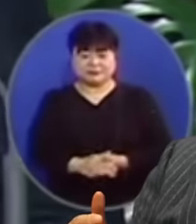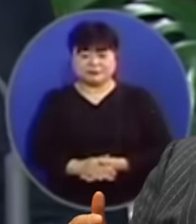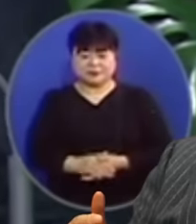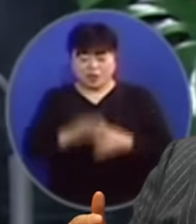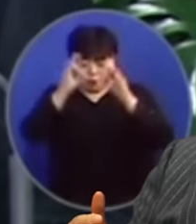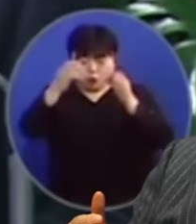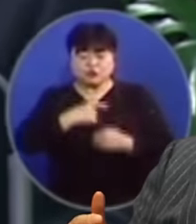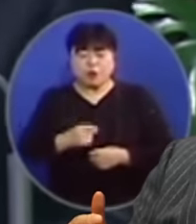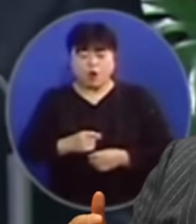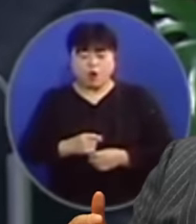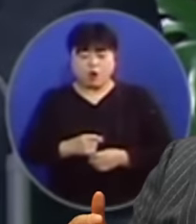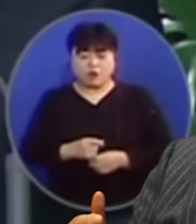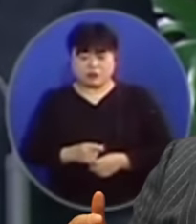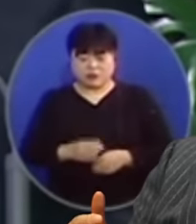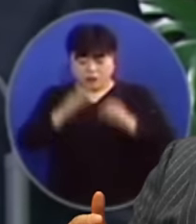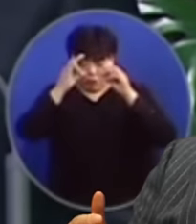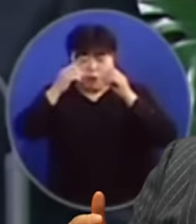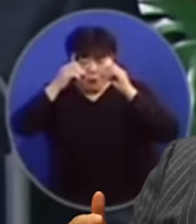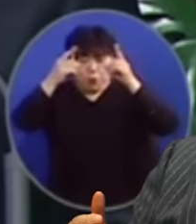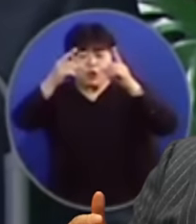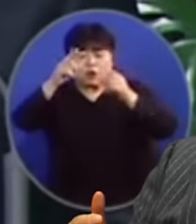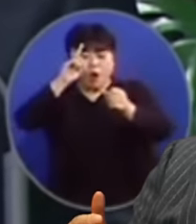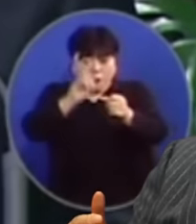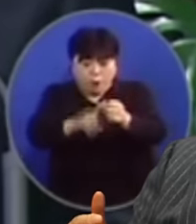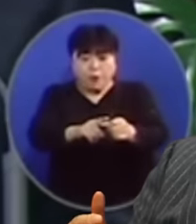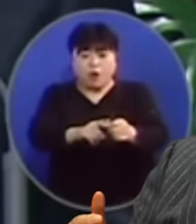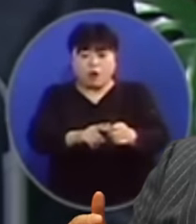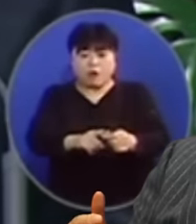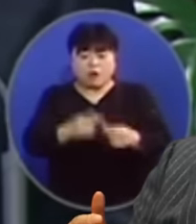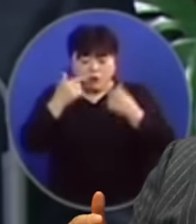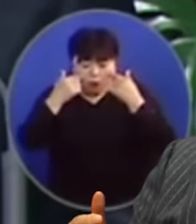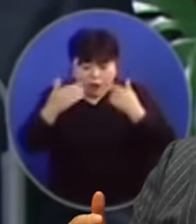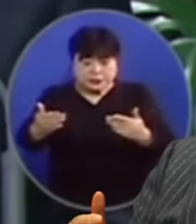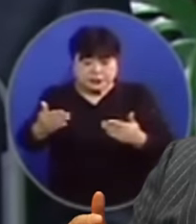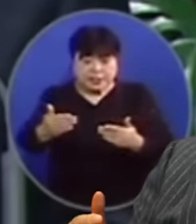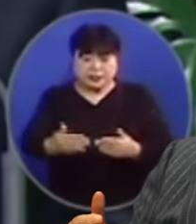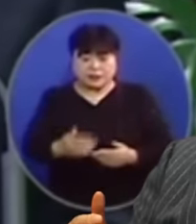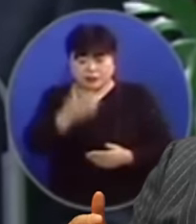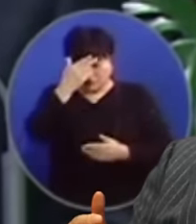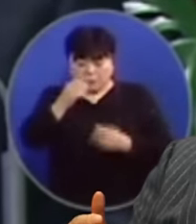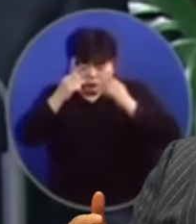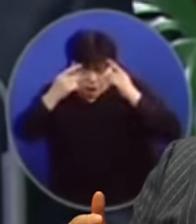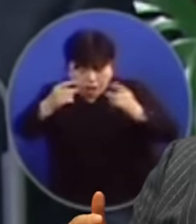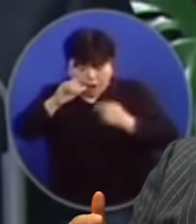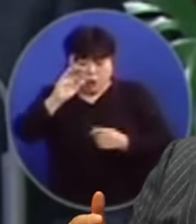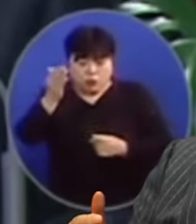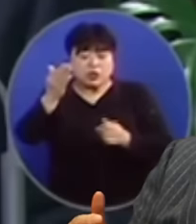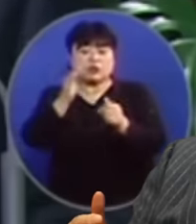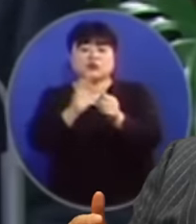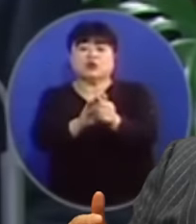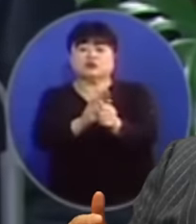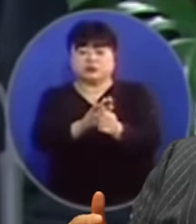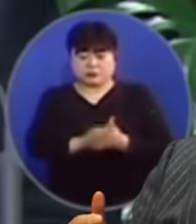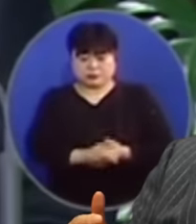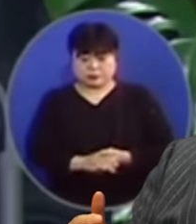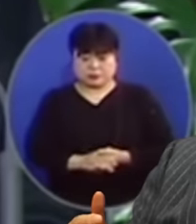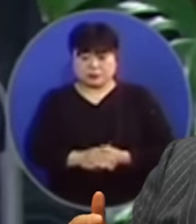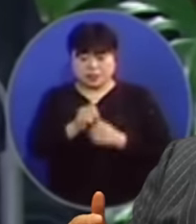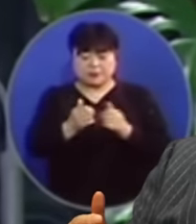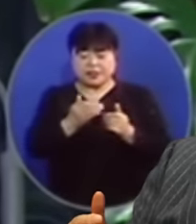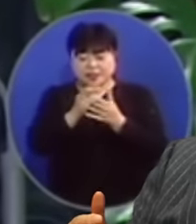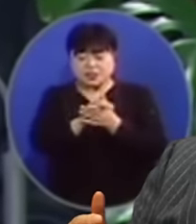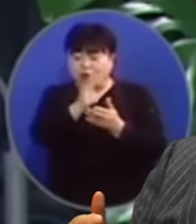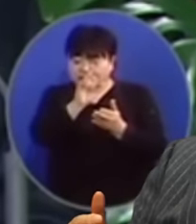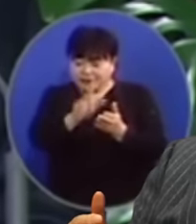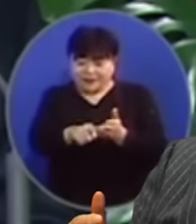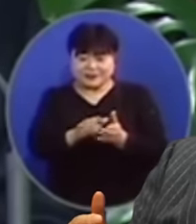보기를 원하나이다. 보는 것이 그의 목표가 분명하니까 주님께서 내 보는 대로 될지어다. 여러분도 하나님께 기도할